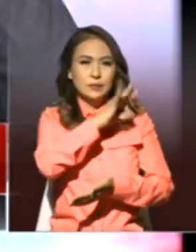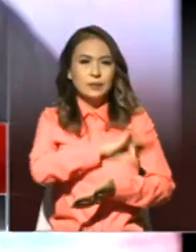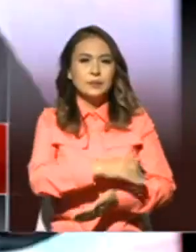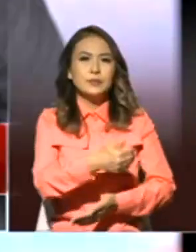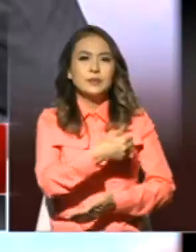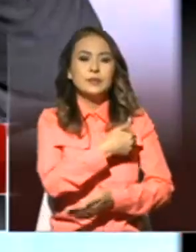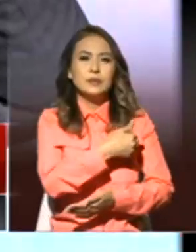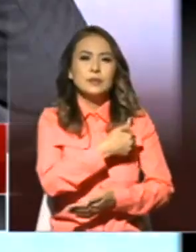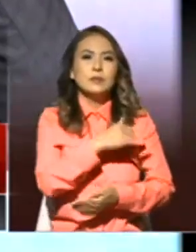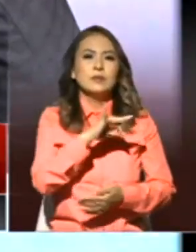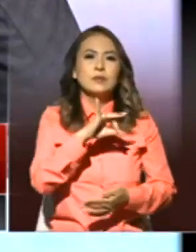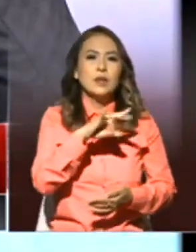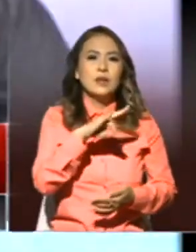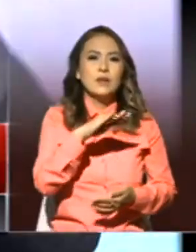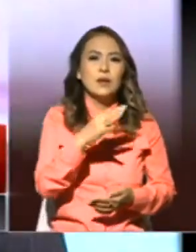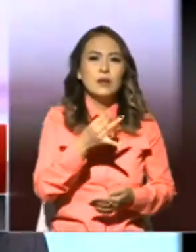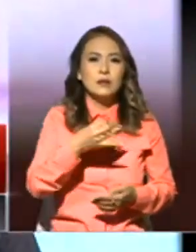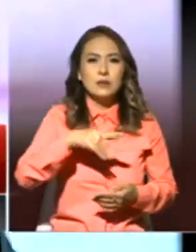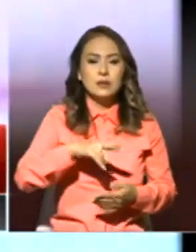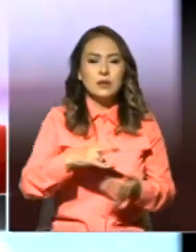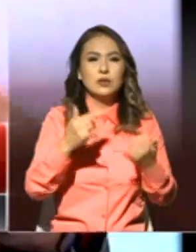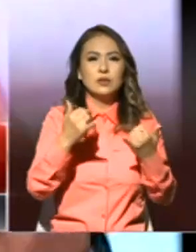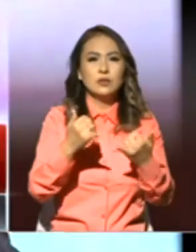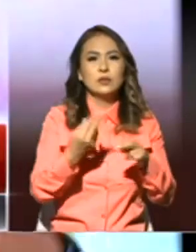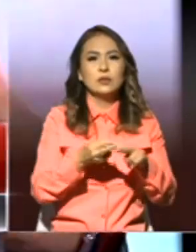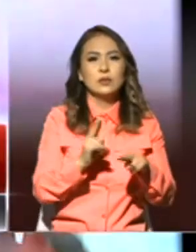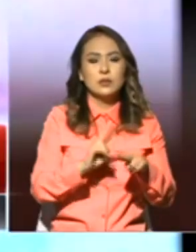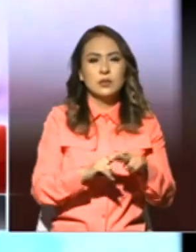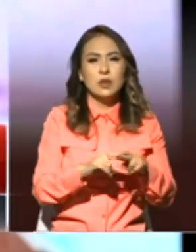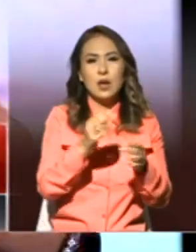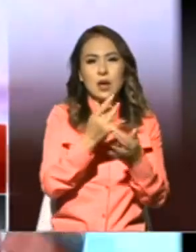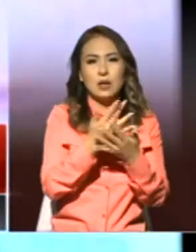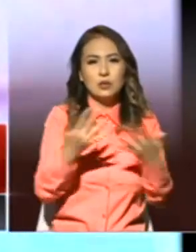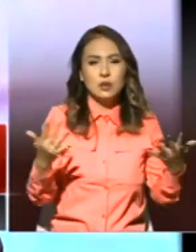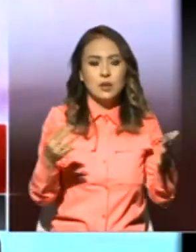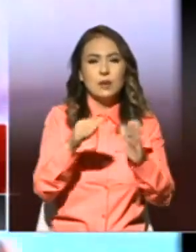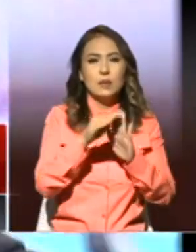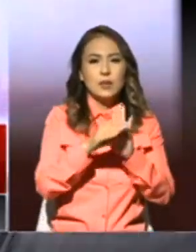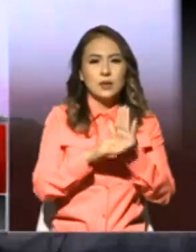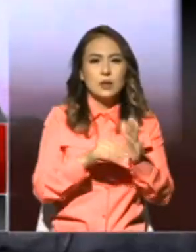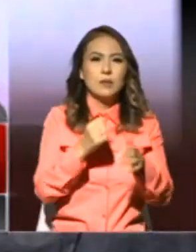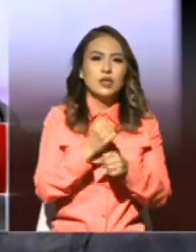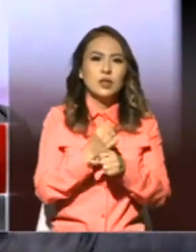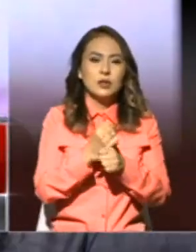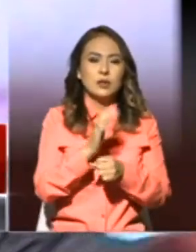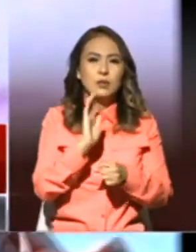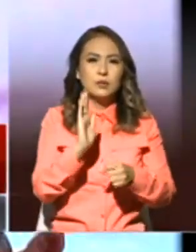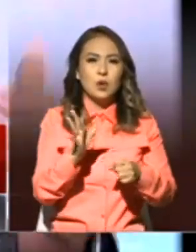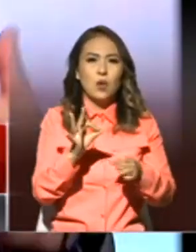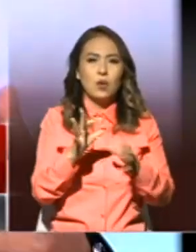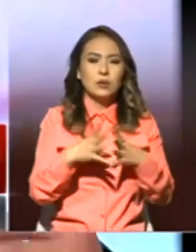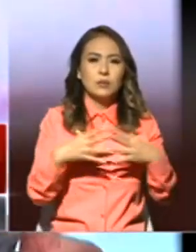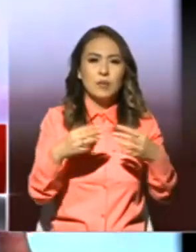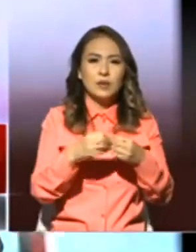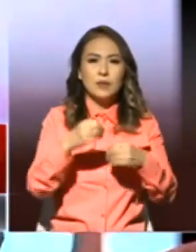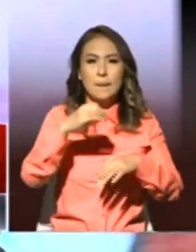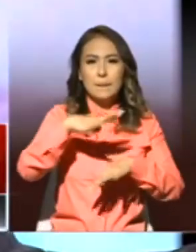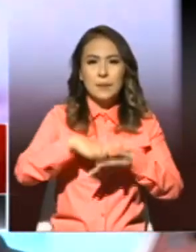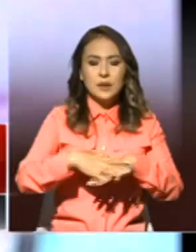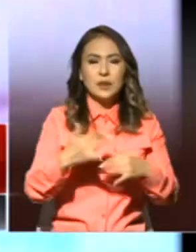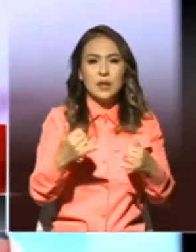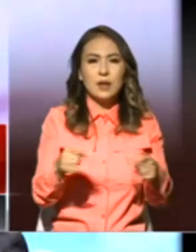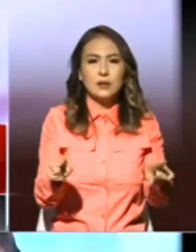келеді. Жаңағы инфляцияның үстінен көргісі келеді. Сосын олар жаңағы әртүрлі бағдарламалар жасайды. Отбасы банкінде қазір мысалға мен ойлаймын,